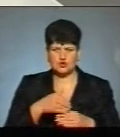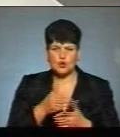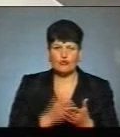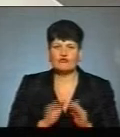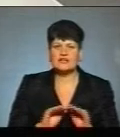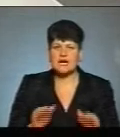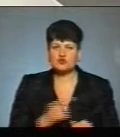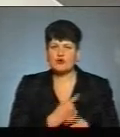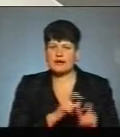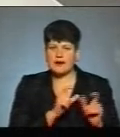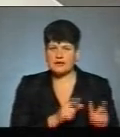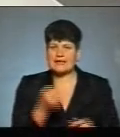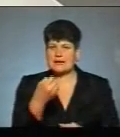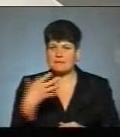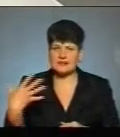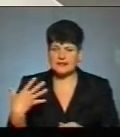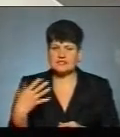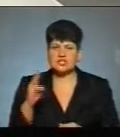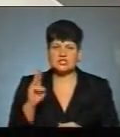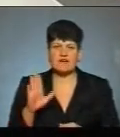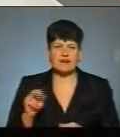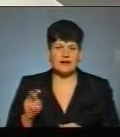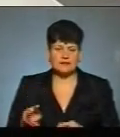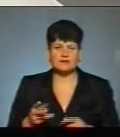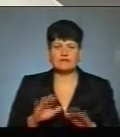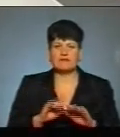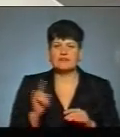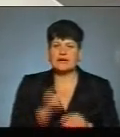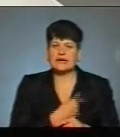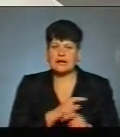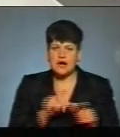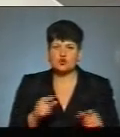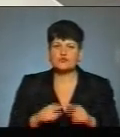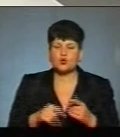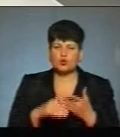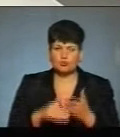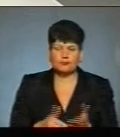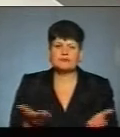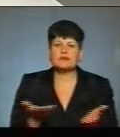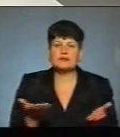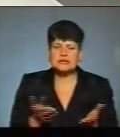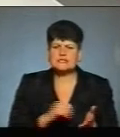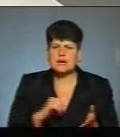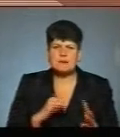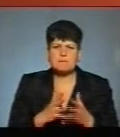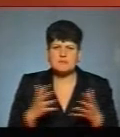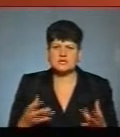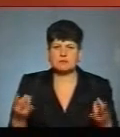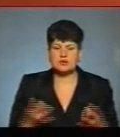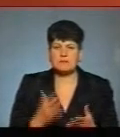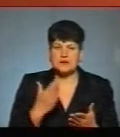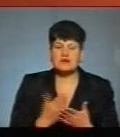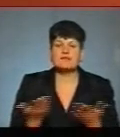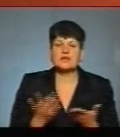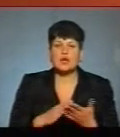лікарню, а також 15 апаратів ШВЛ в лікарню швидкої допомоги. У яких засобах найбільша потреба є в таких умовах і загалом